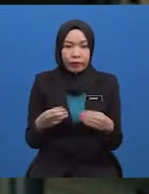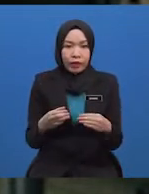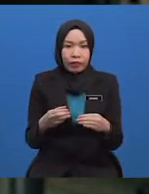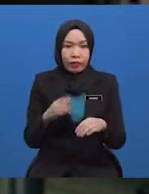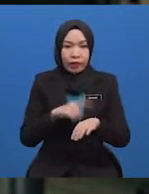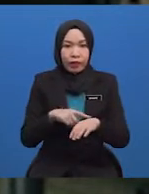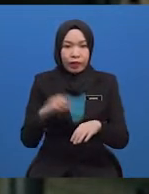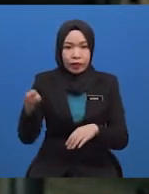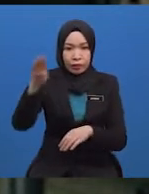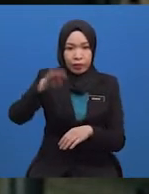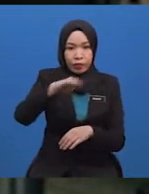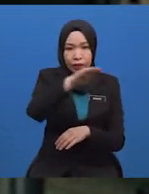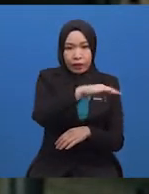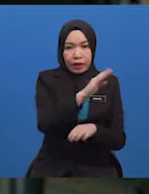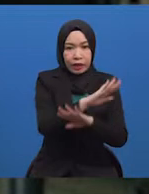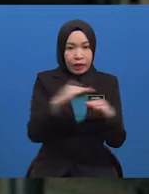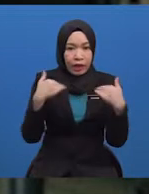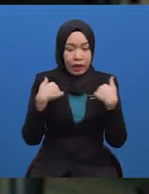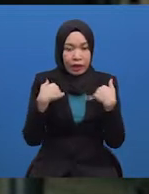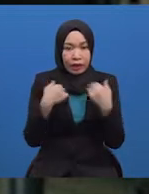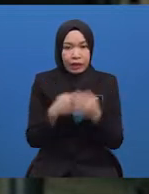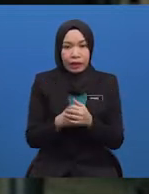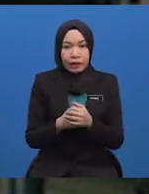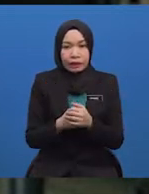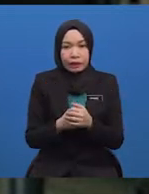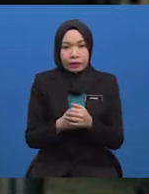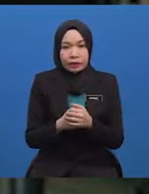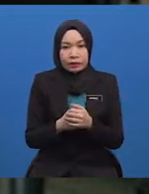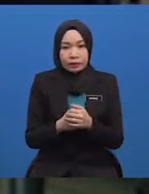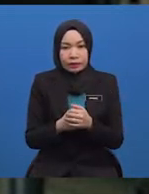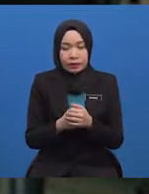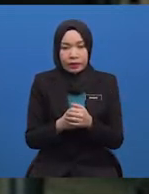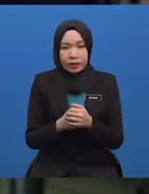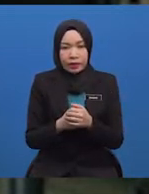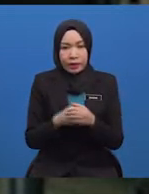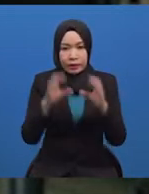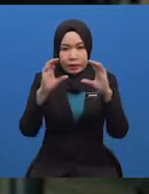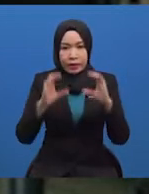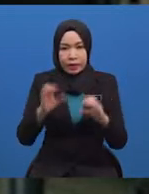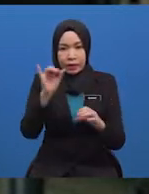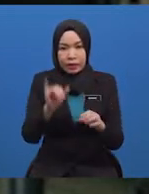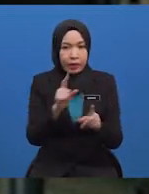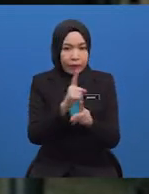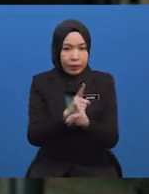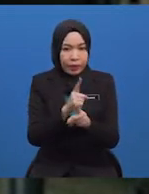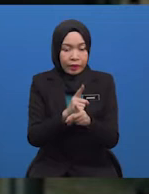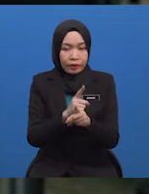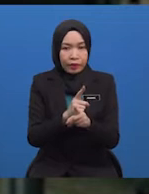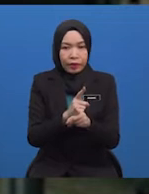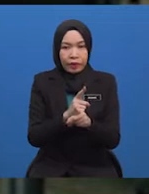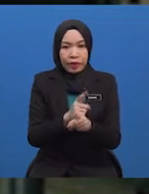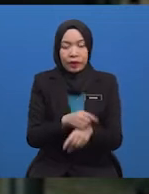teres, tanpa tanaman tutup bumi atau sungkupan. Penebangan hutan secara besar-besaran